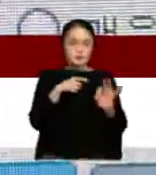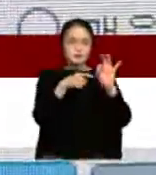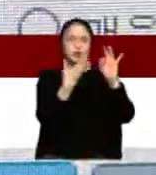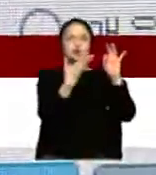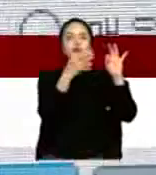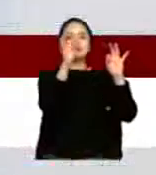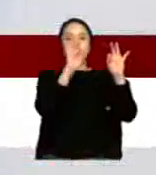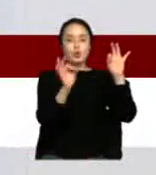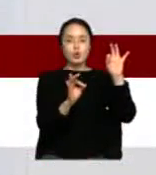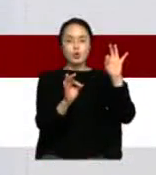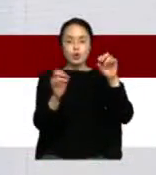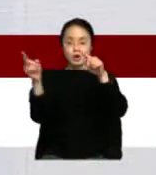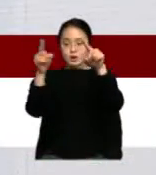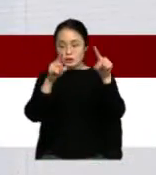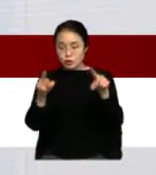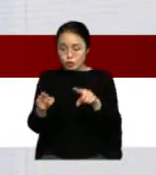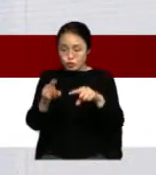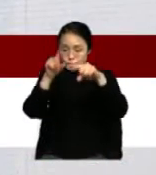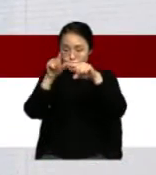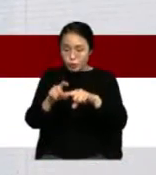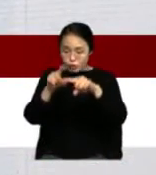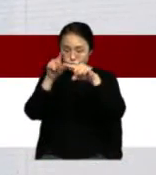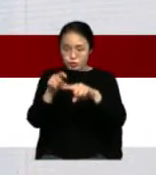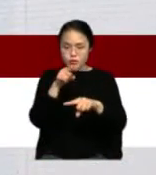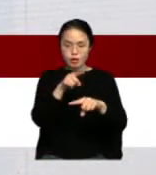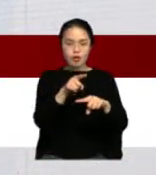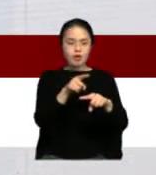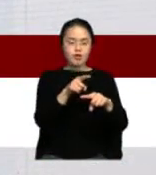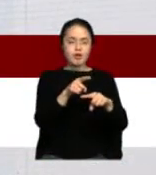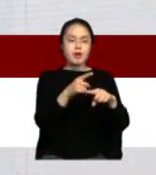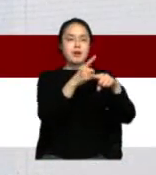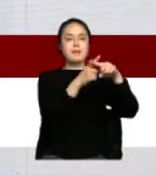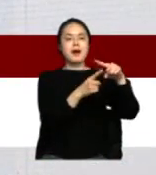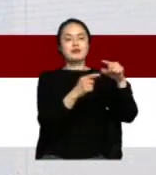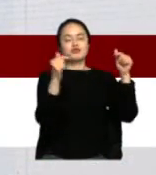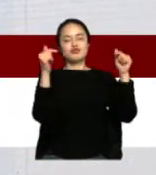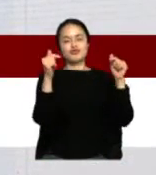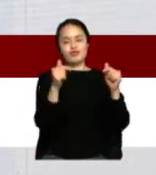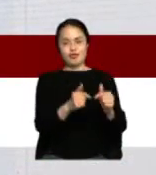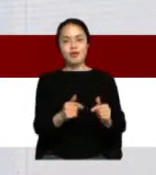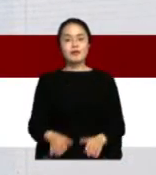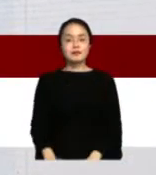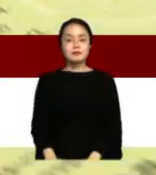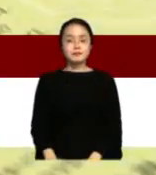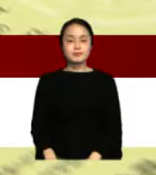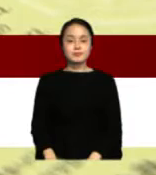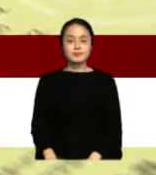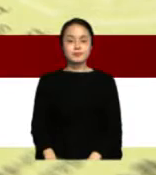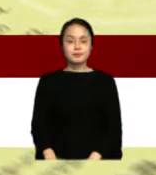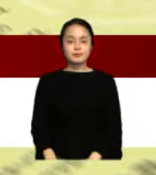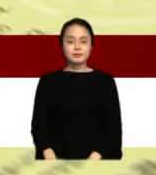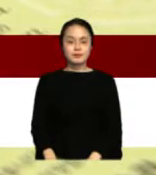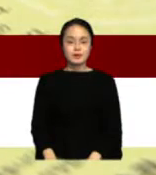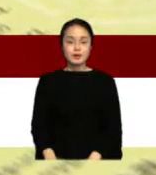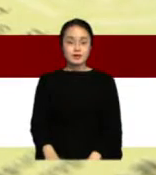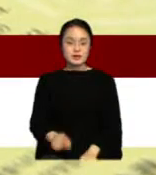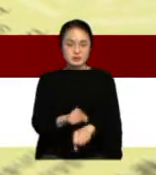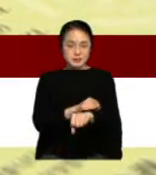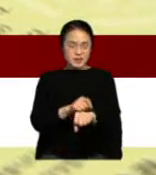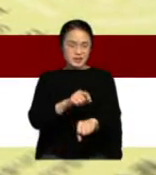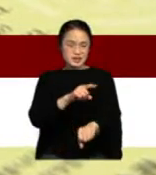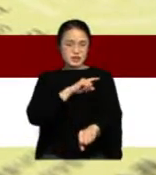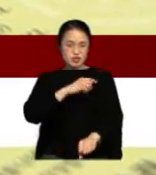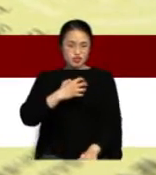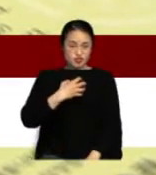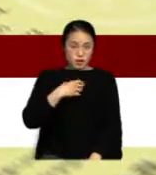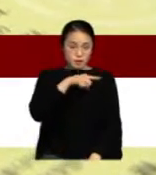평균 30.3% 보다 2배 이상 낮은 수치 라고 설명했습니다 특히 고위험군의 경우 1.1%